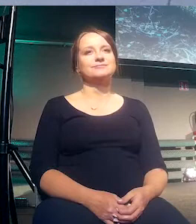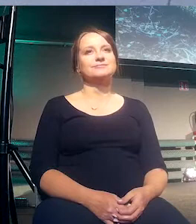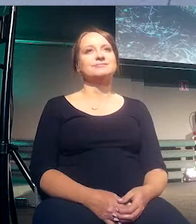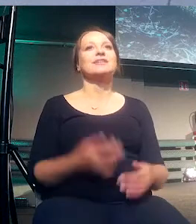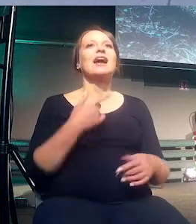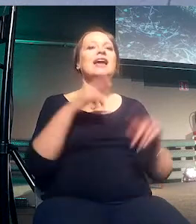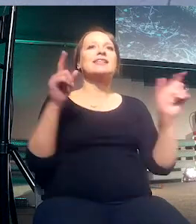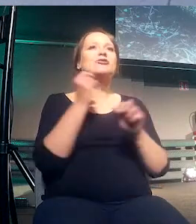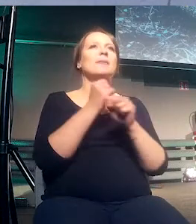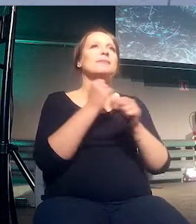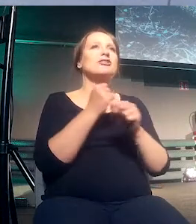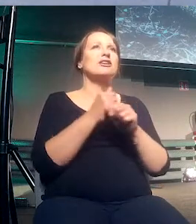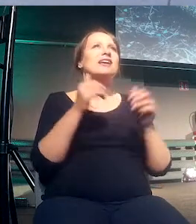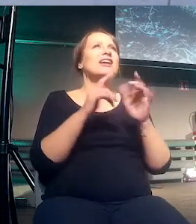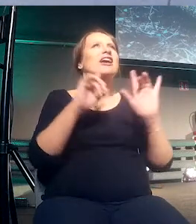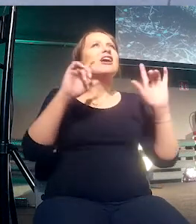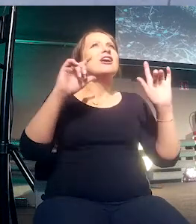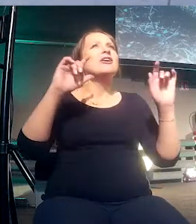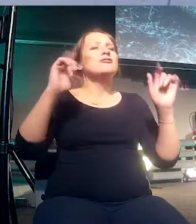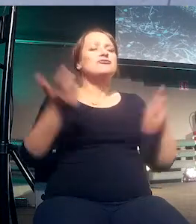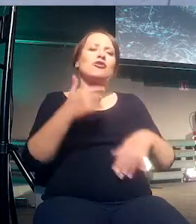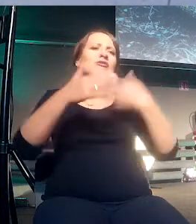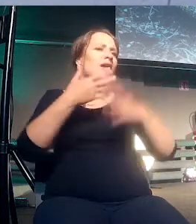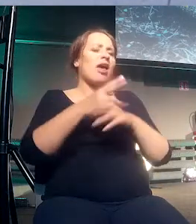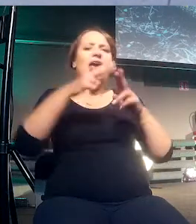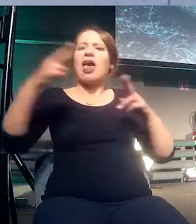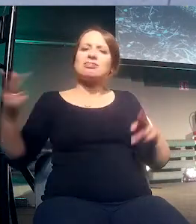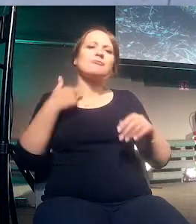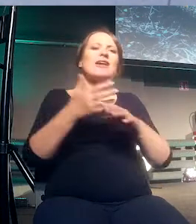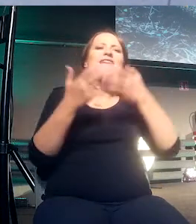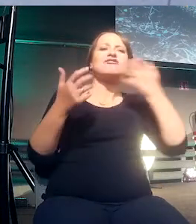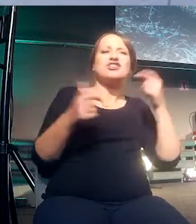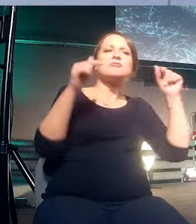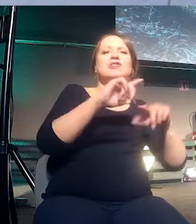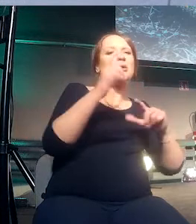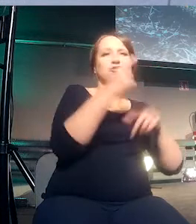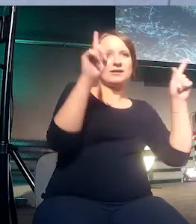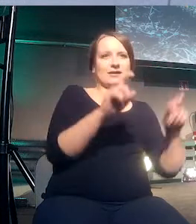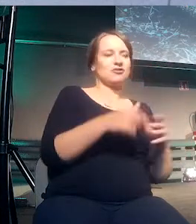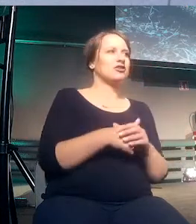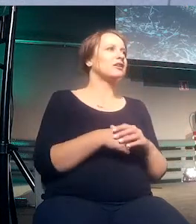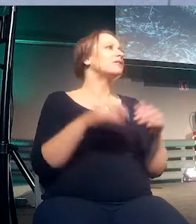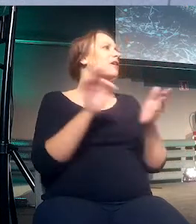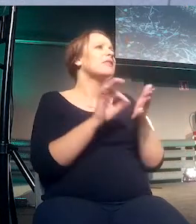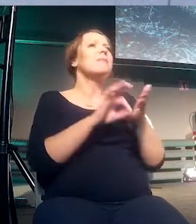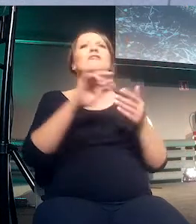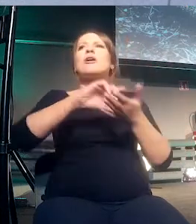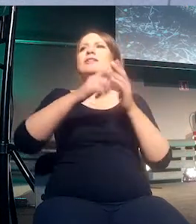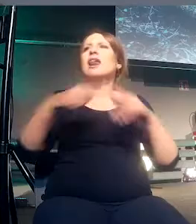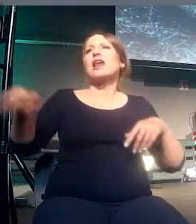to teraz wszystko musiało się jakoś zacząć. I czy mogę teraz podnieść wszystkie osoby na sali rękę, które są jeszcze studentami?